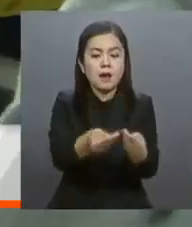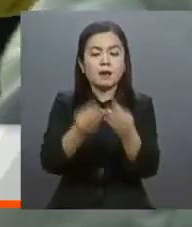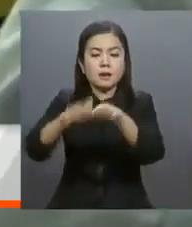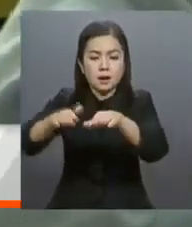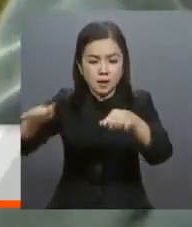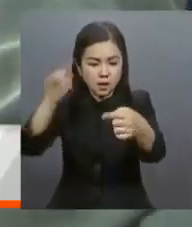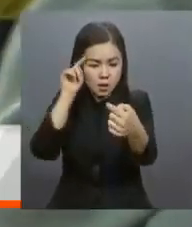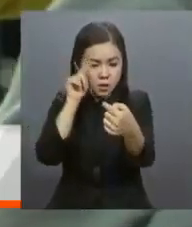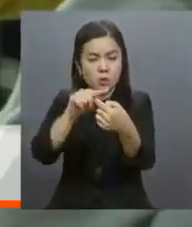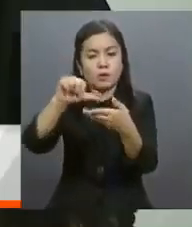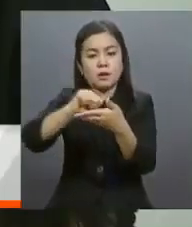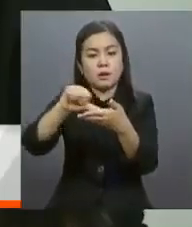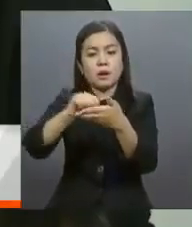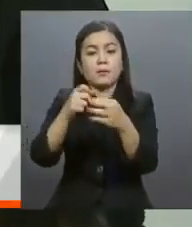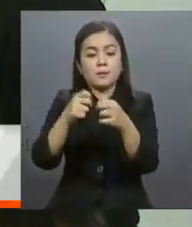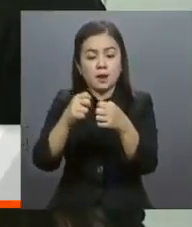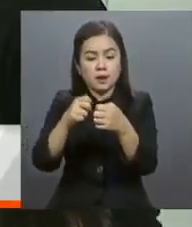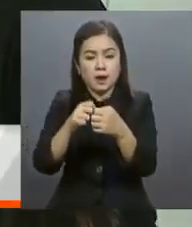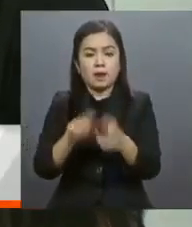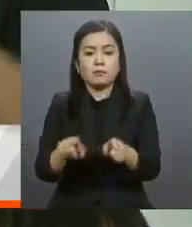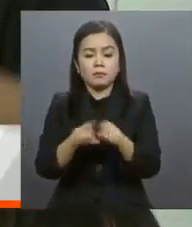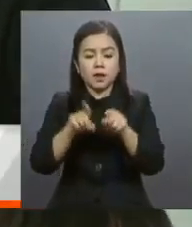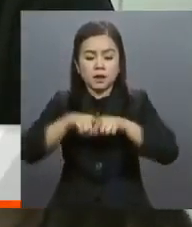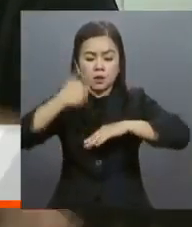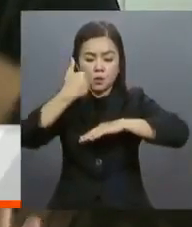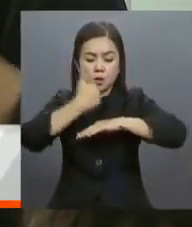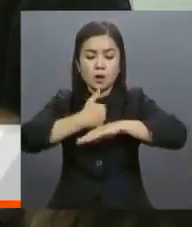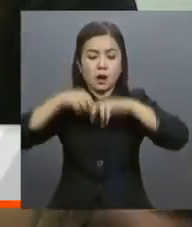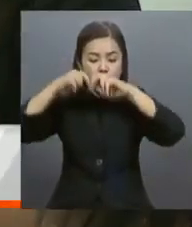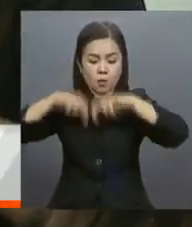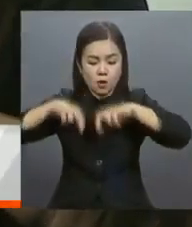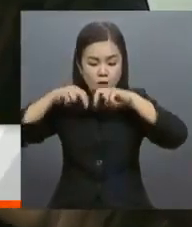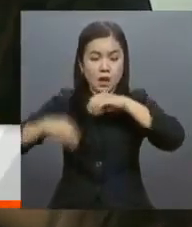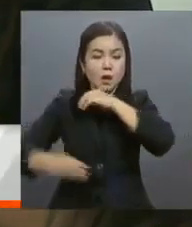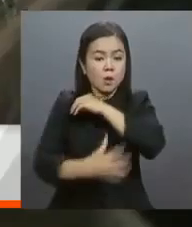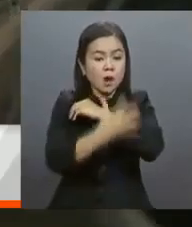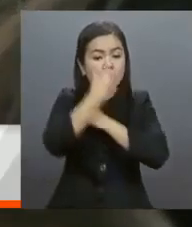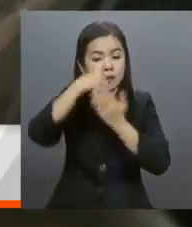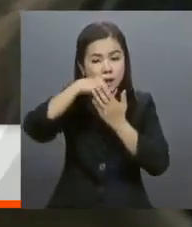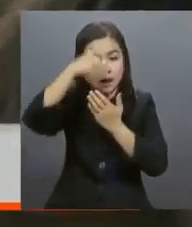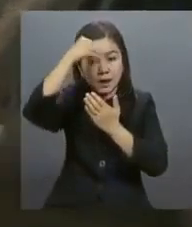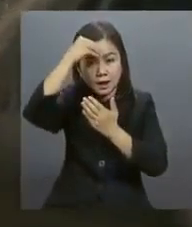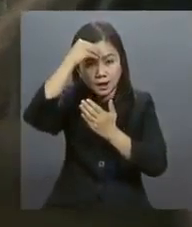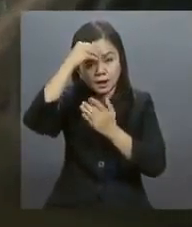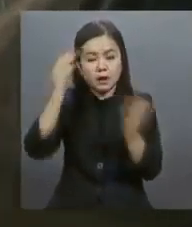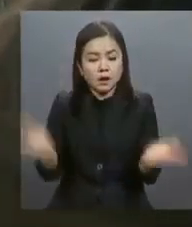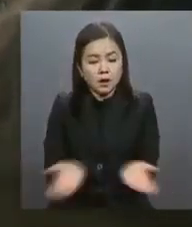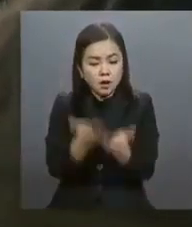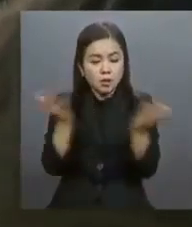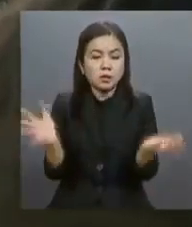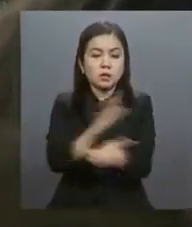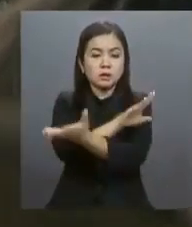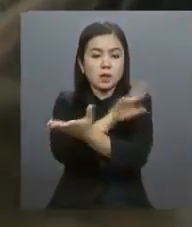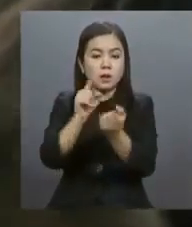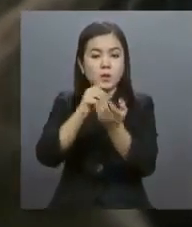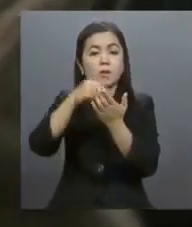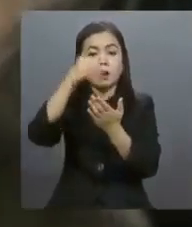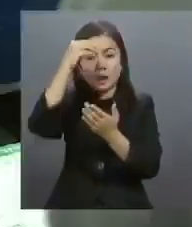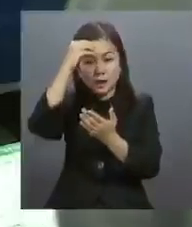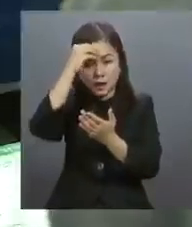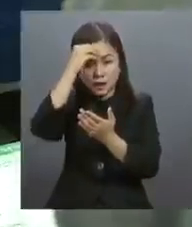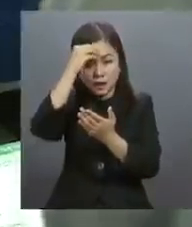งหัวหน้าโครงการวิจัยระบบหลักประกันโอกาสทางการศึกษาสำนักงานส่งเสริมสังคมแห่งการเรียนรู้และคุณ